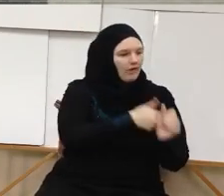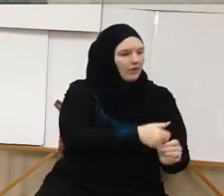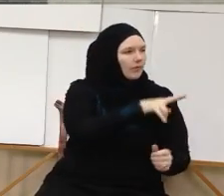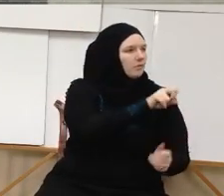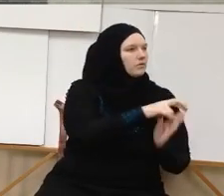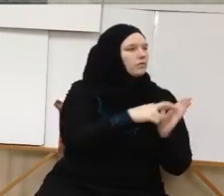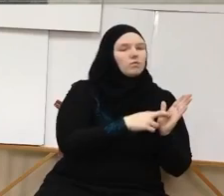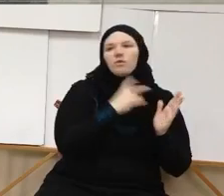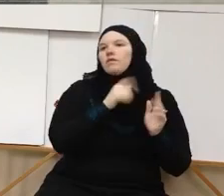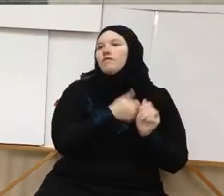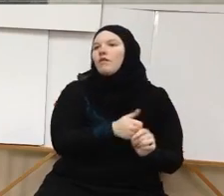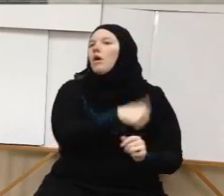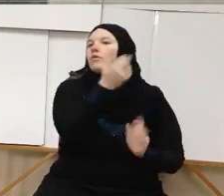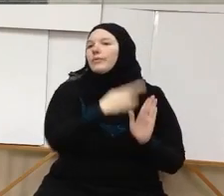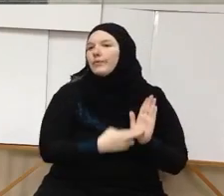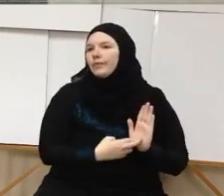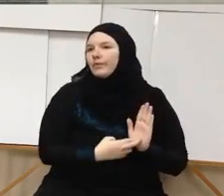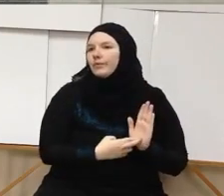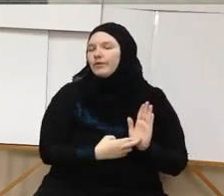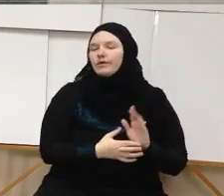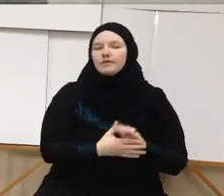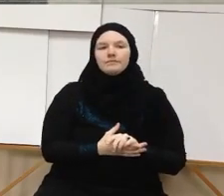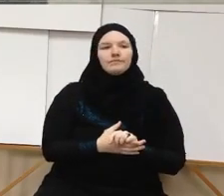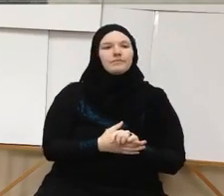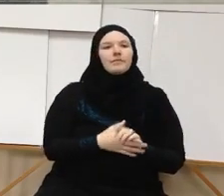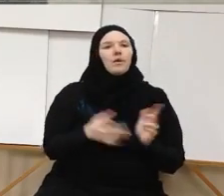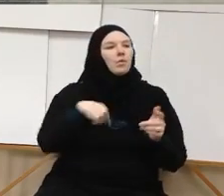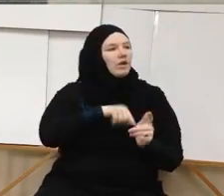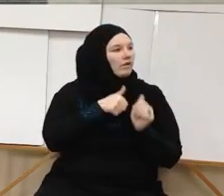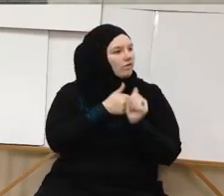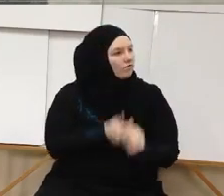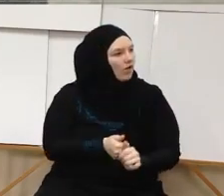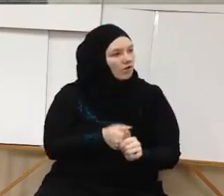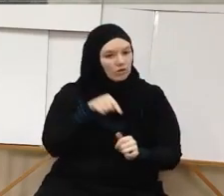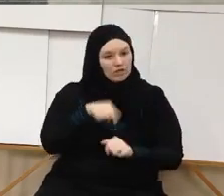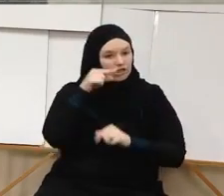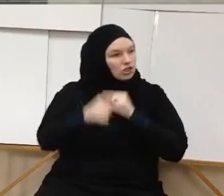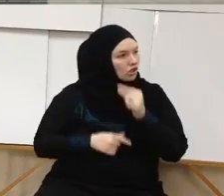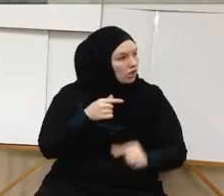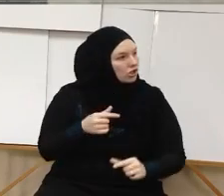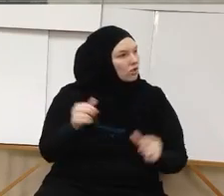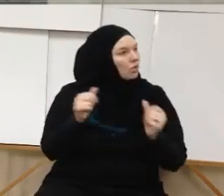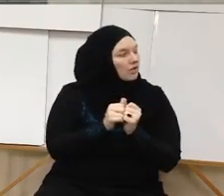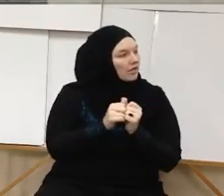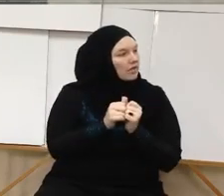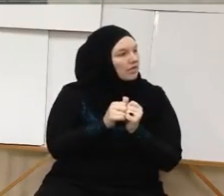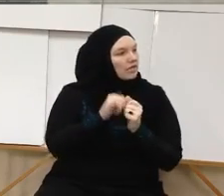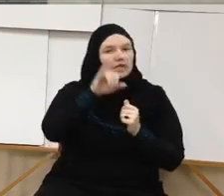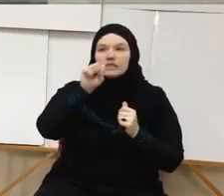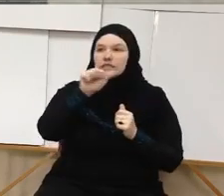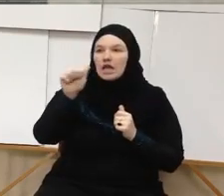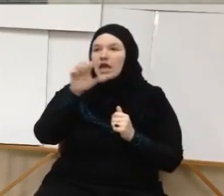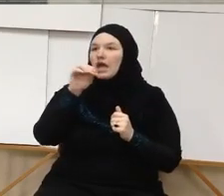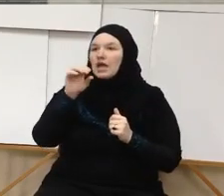وَقَفَّيْنَا عَلَىٰ آثَرِهِمْ بِعِيسَى بْنِ مَرْيَمْ. We have followed this generation with Isa ibn Maryam.